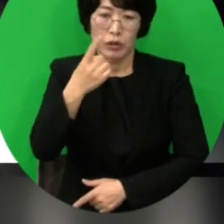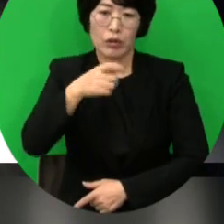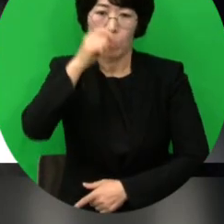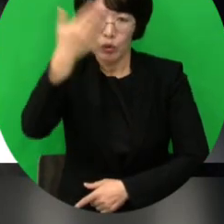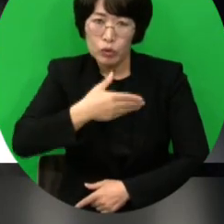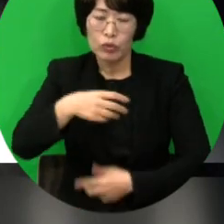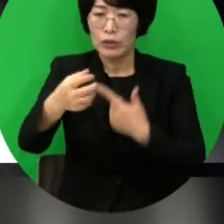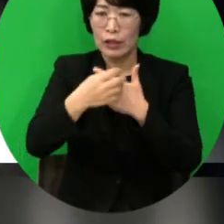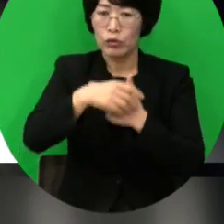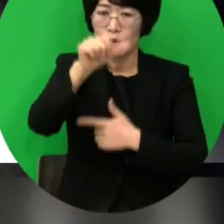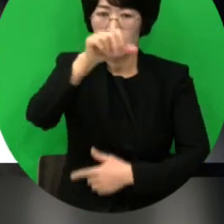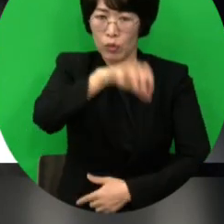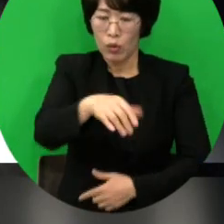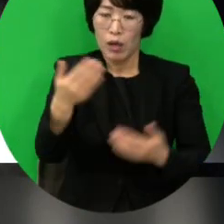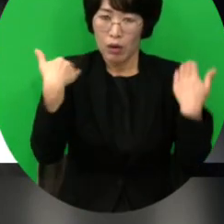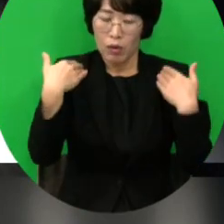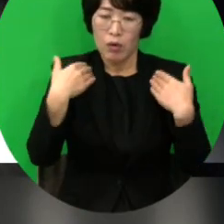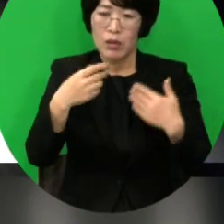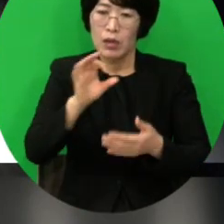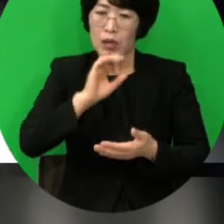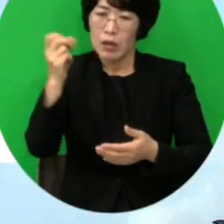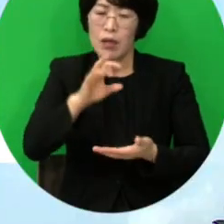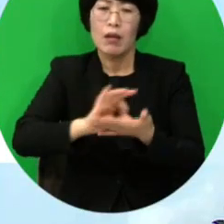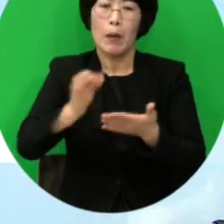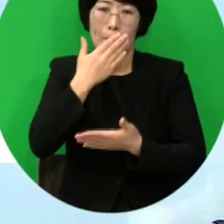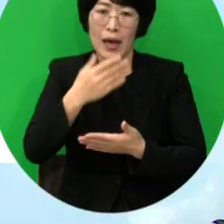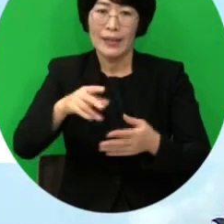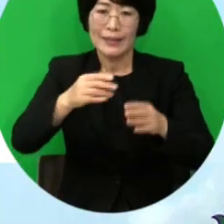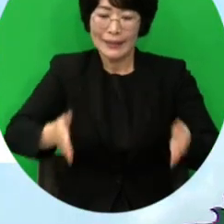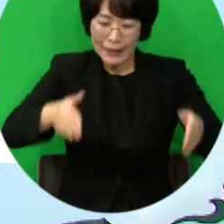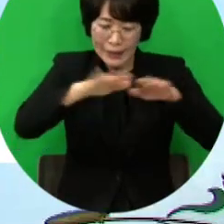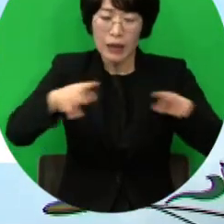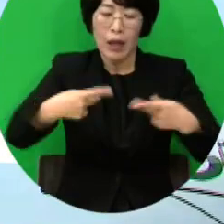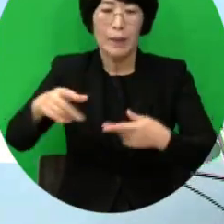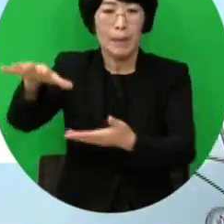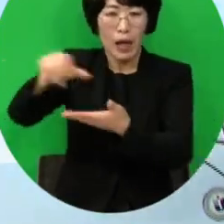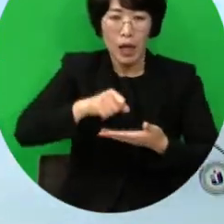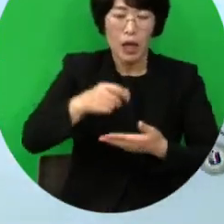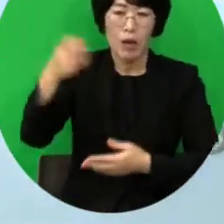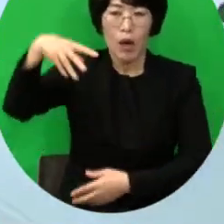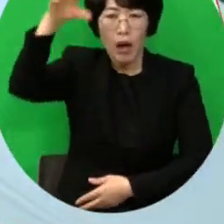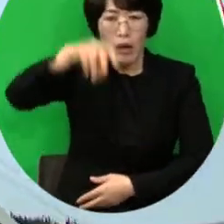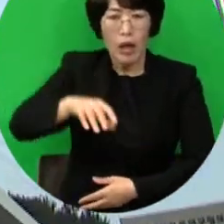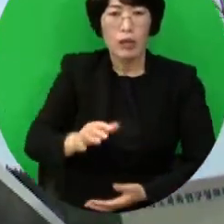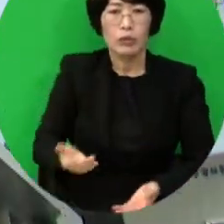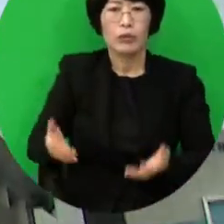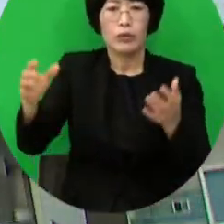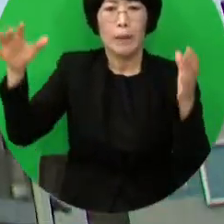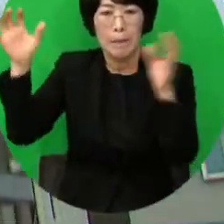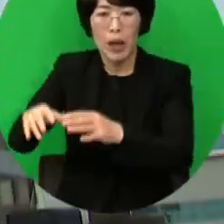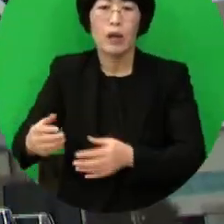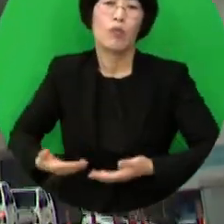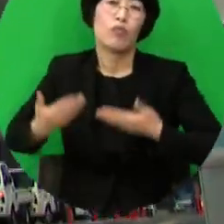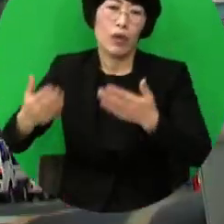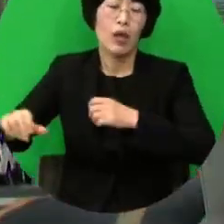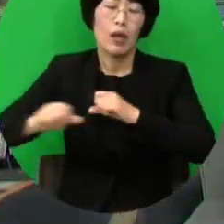등 5개 지역 학교에서 재활용 책걸상을 수거해 광양 집화장으로 운반하는 봉사 활동을